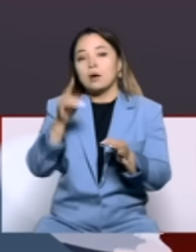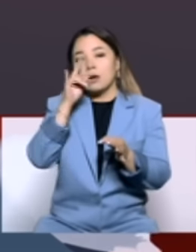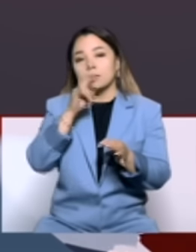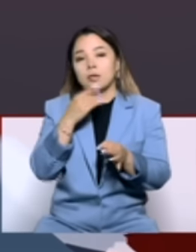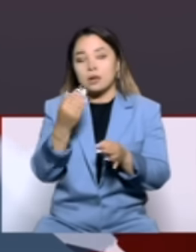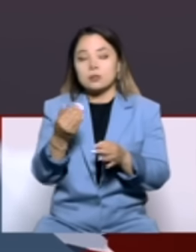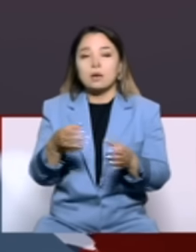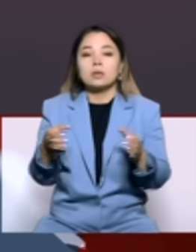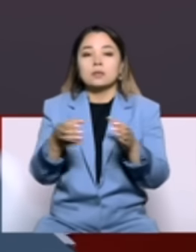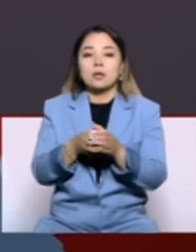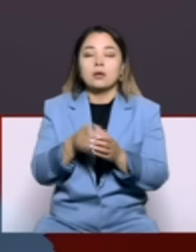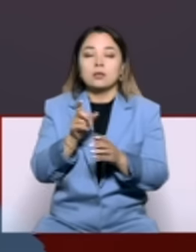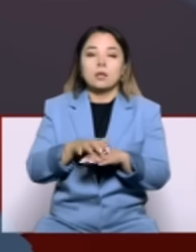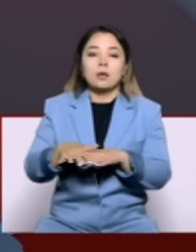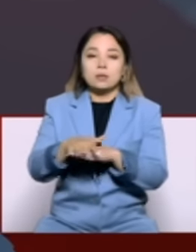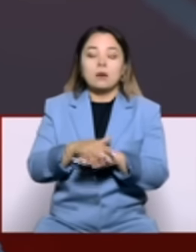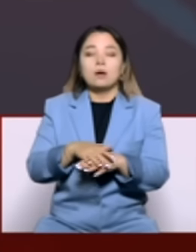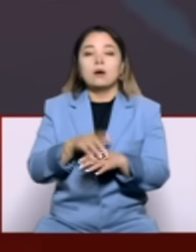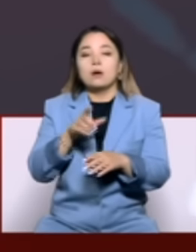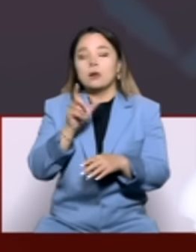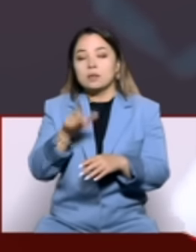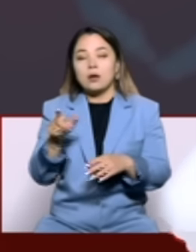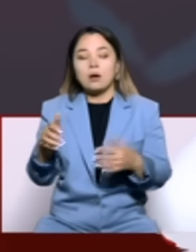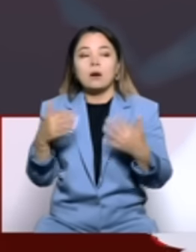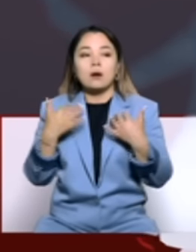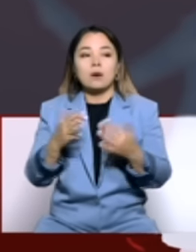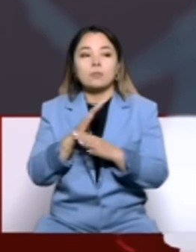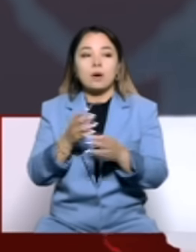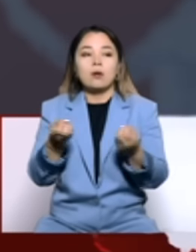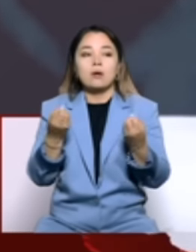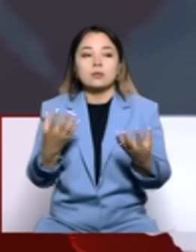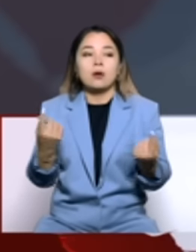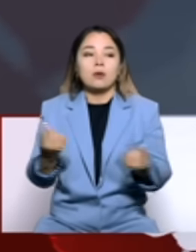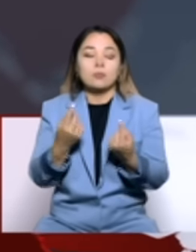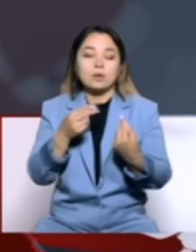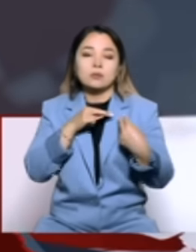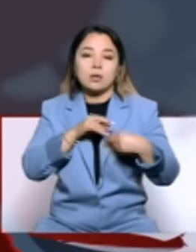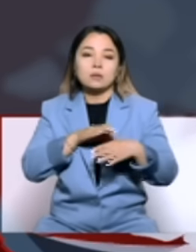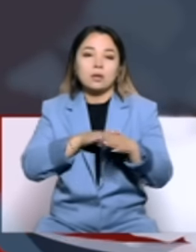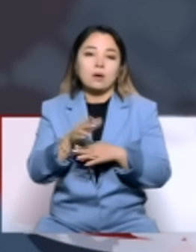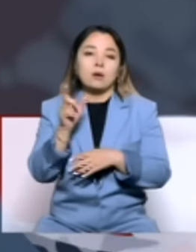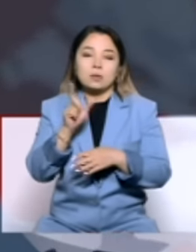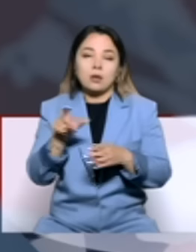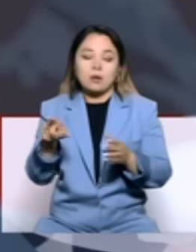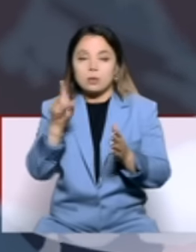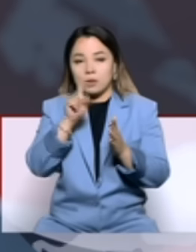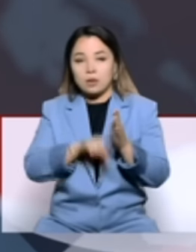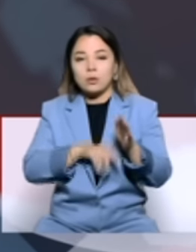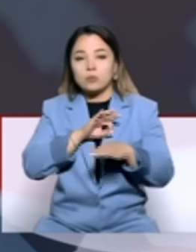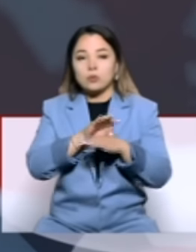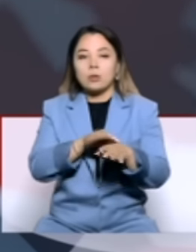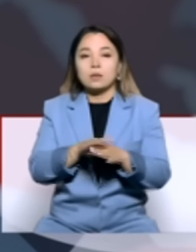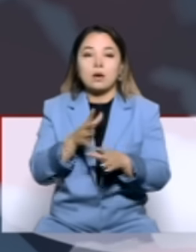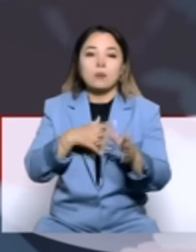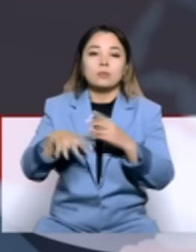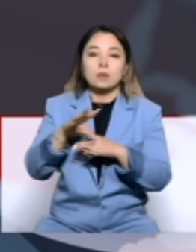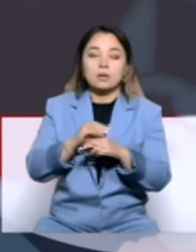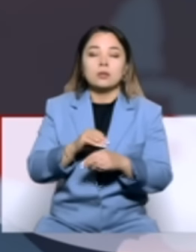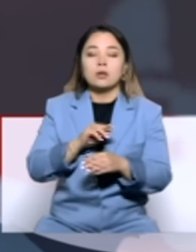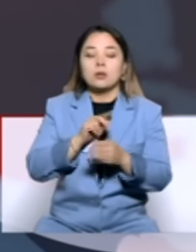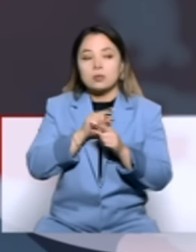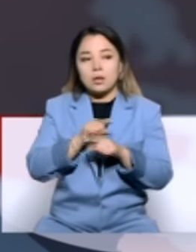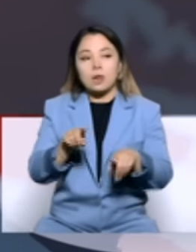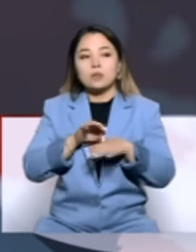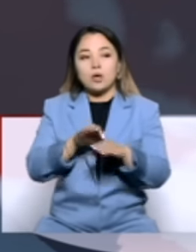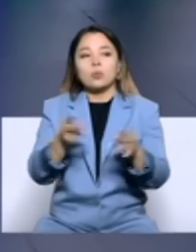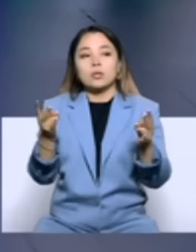Қазақстанда кемеңгер көсемдер, аңыздағы қаһармандар емес, қарапайым еңбеккерлер мен адал азаматтар құрады. Оларды барынша дәріптеу